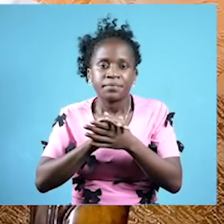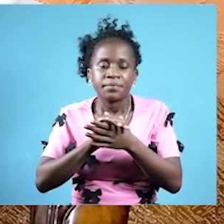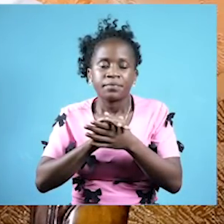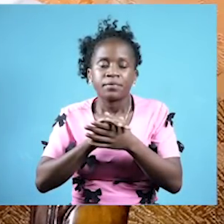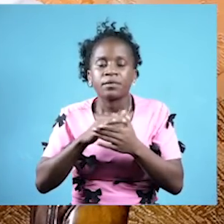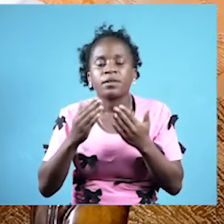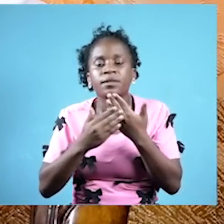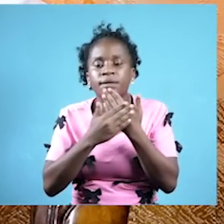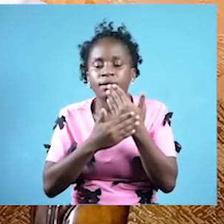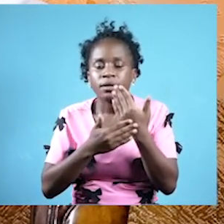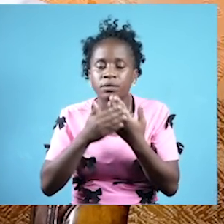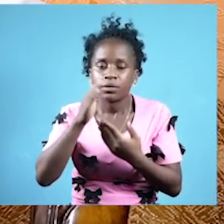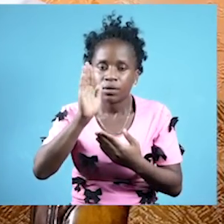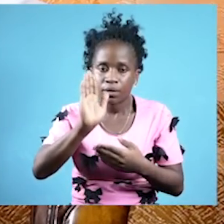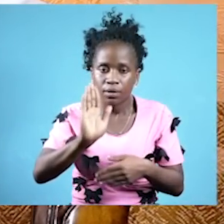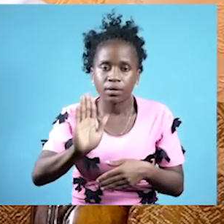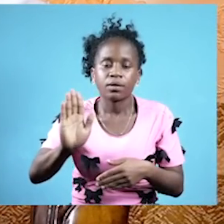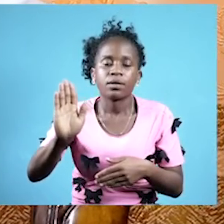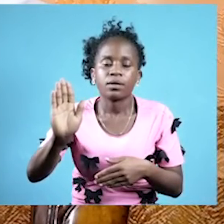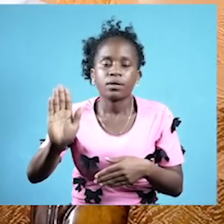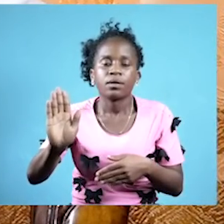Na mimi namshukuru